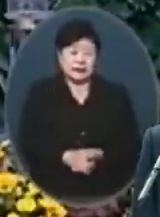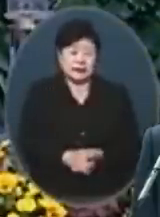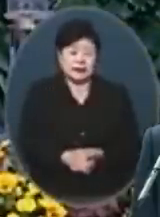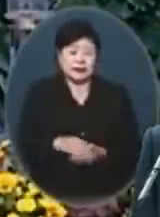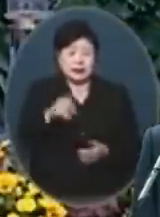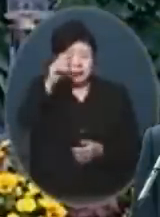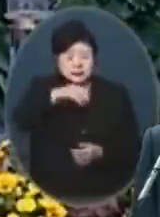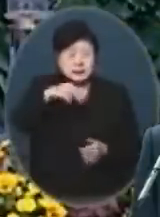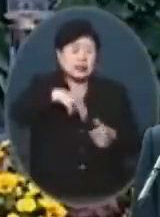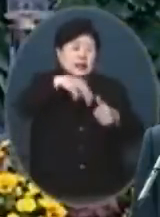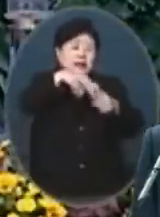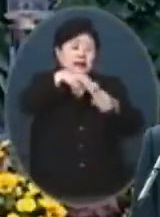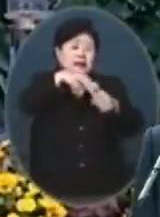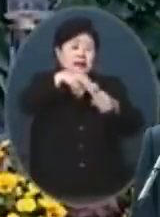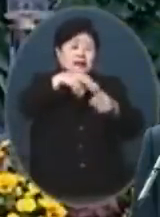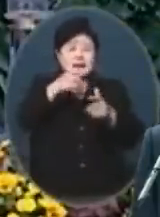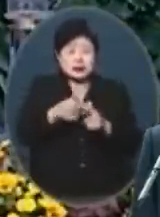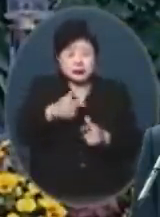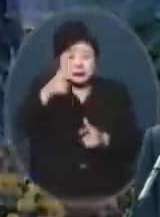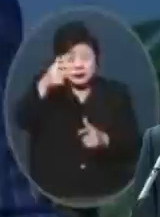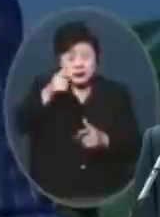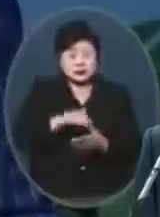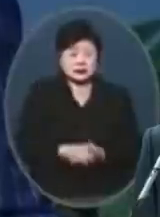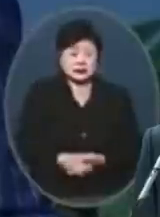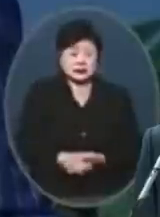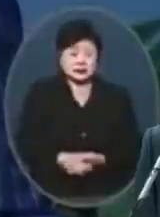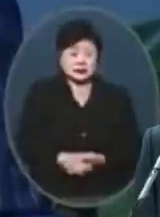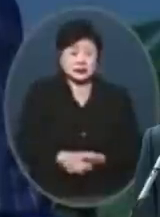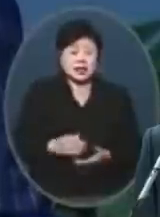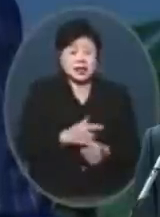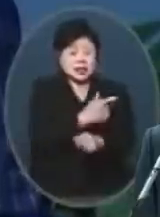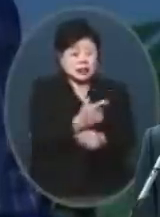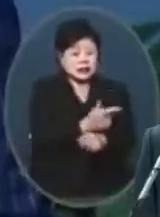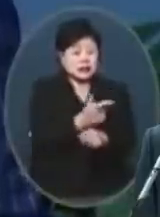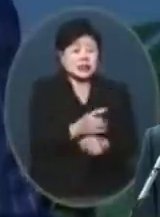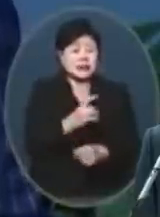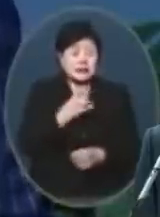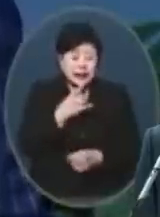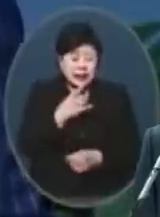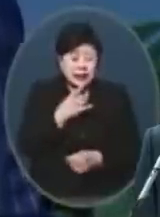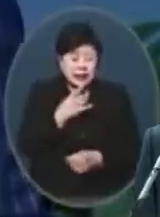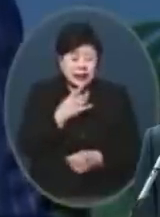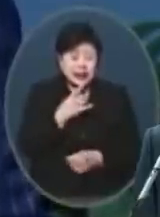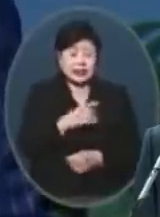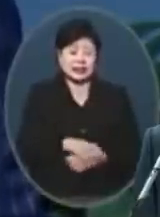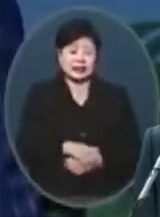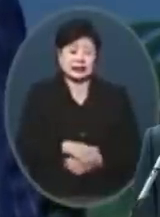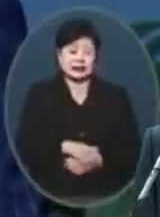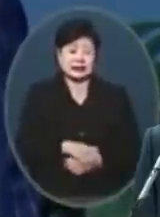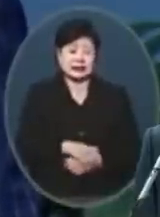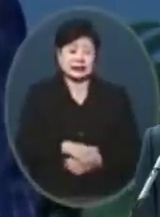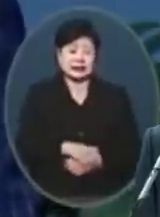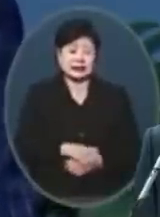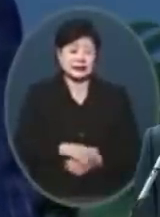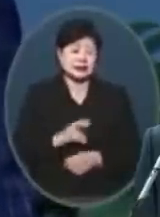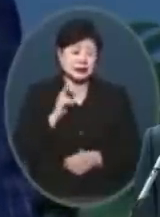달려있는데 예수님은 6시간 만에 세상을 떴습니다.